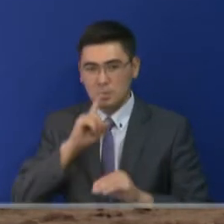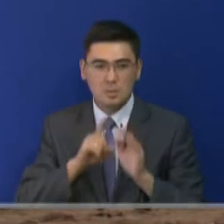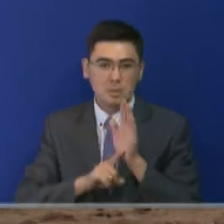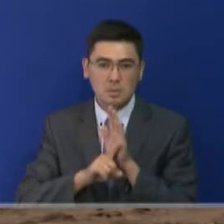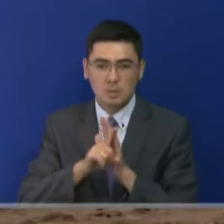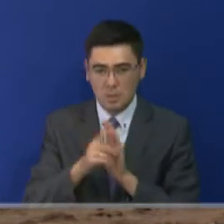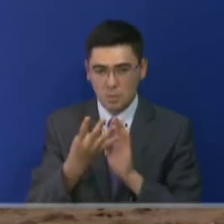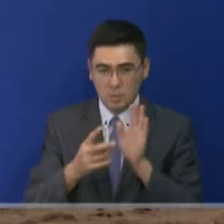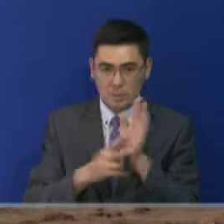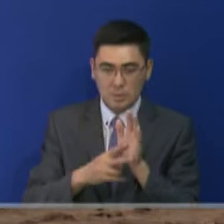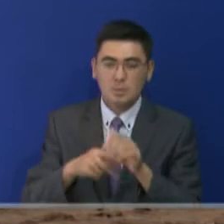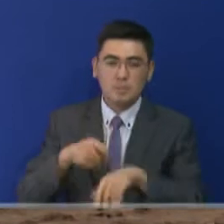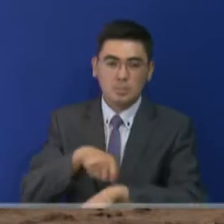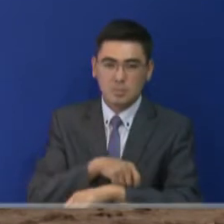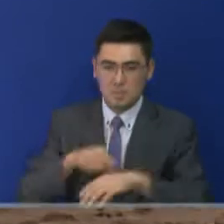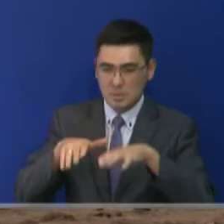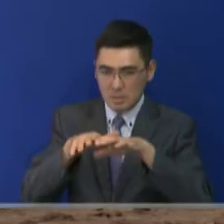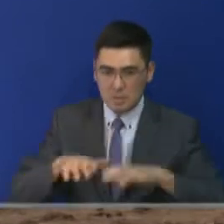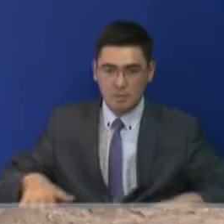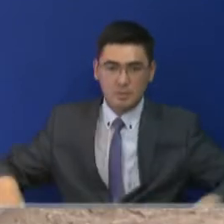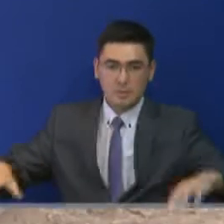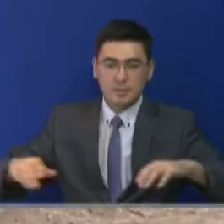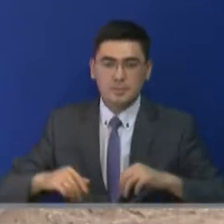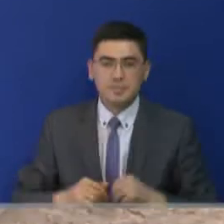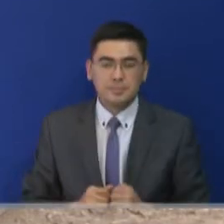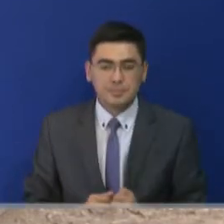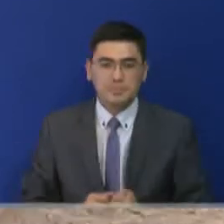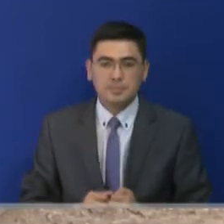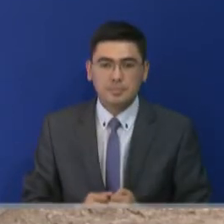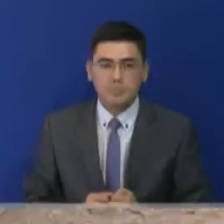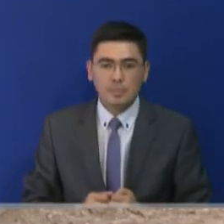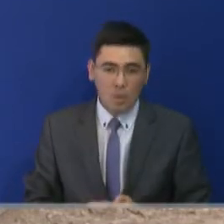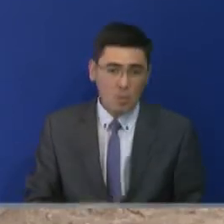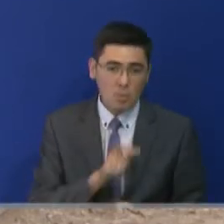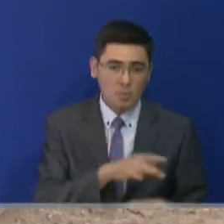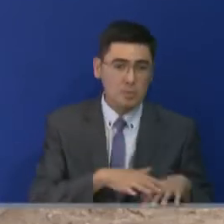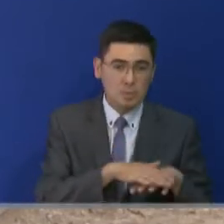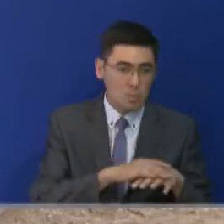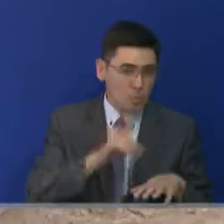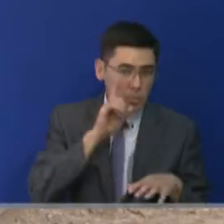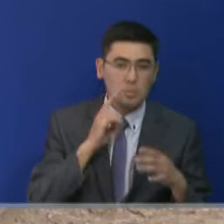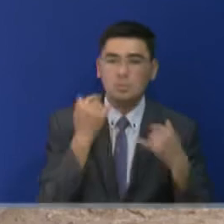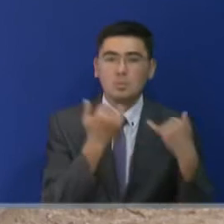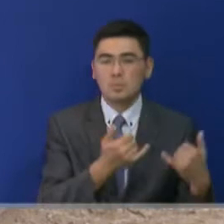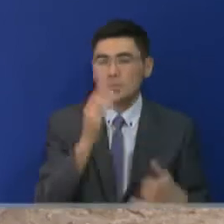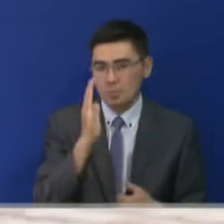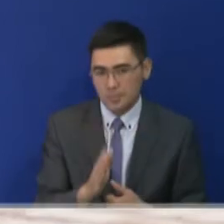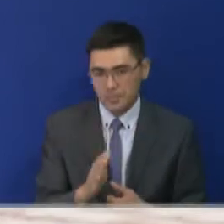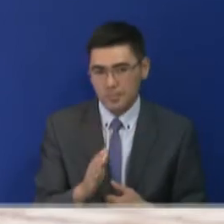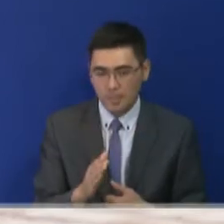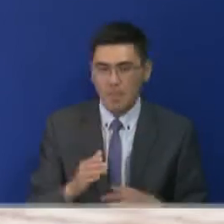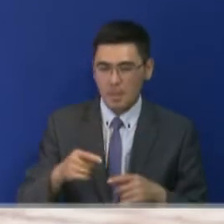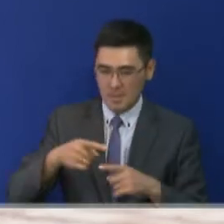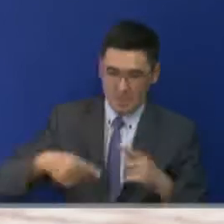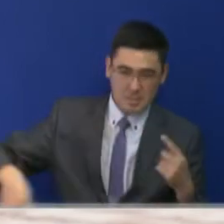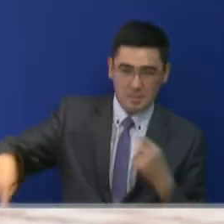шаршы метр аумақта жүргізілуде. Мердігер компания өкілдерінің айтуынша, мұнда тұрғындар үшін ыңғайлы жағдайлар жасалмақ. Айналма жолдан